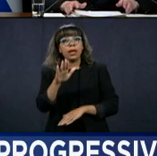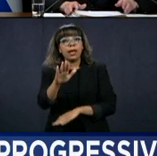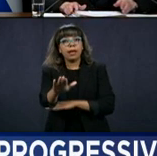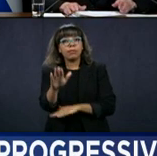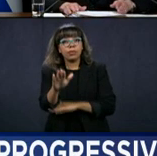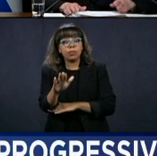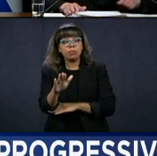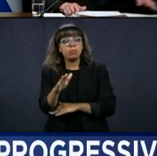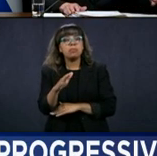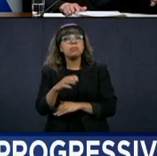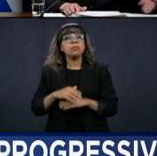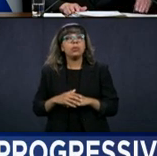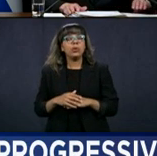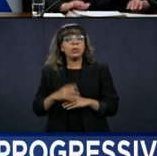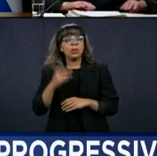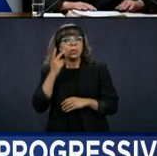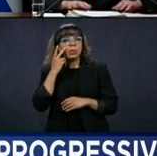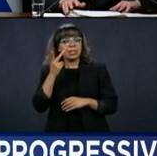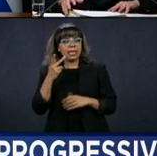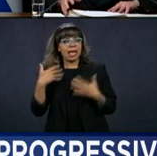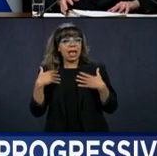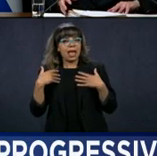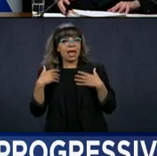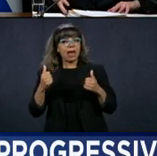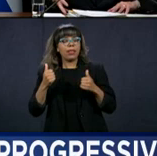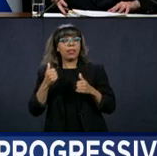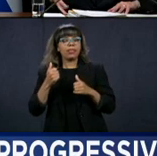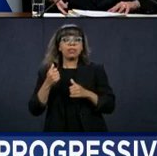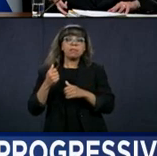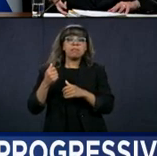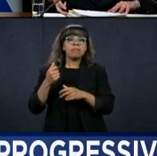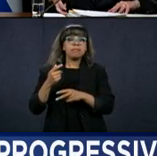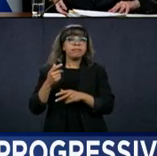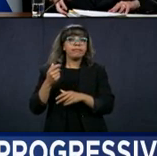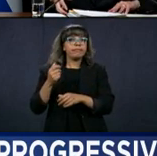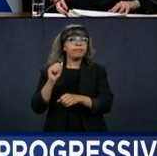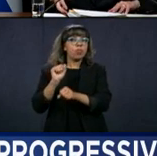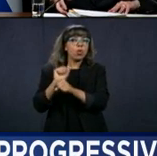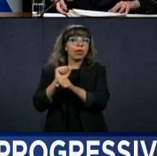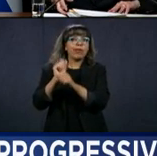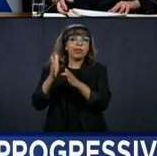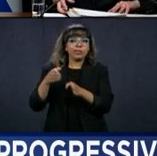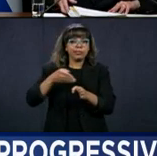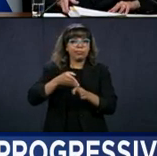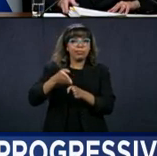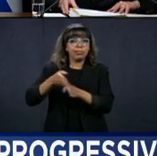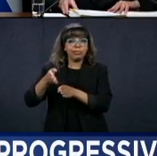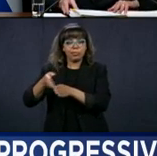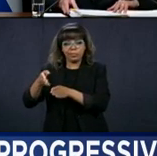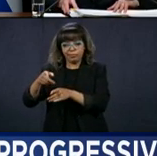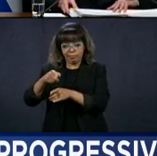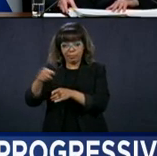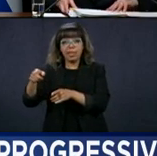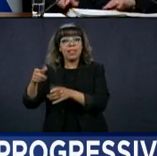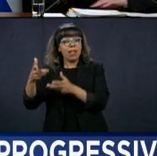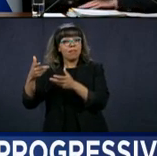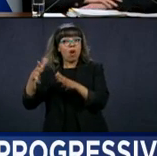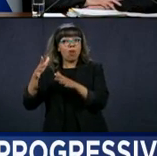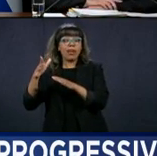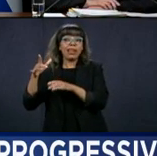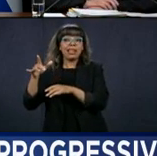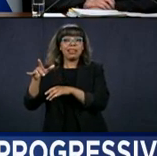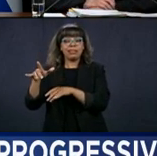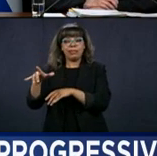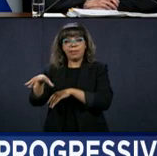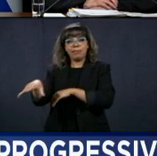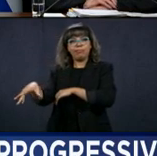entend dire que des travailleurs de la santé sont redéployés et deviennent malades et reviennent